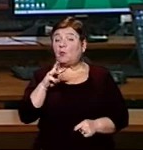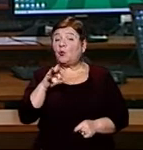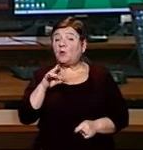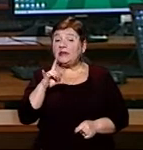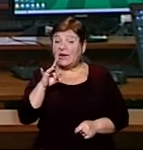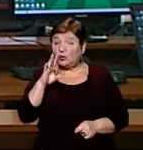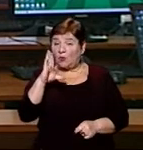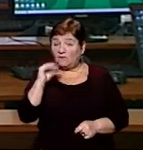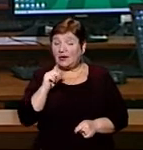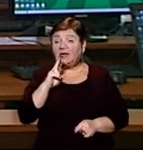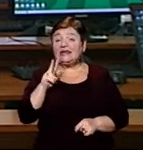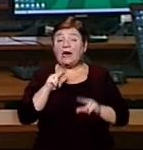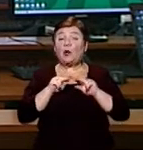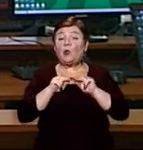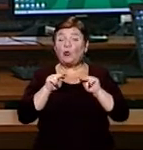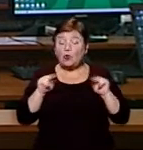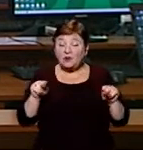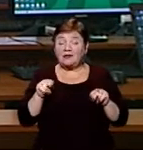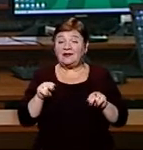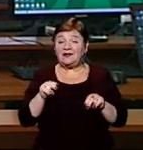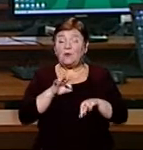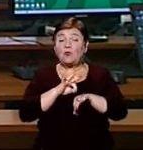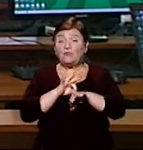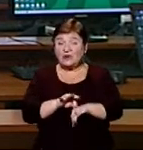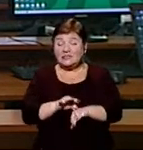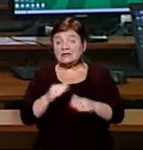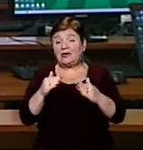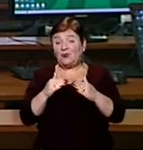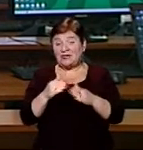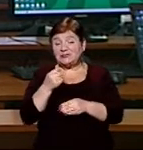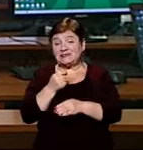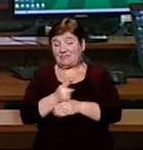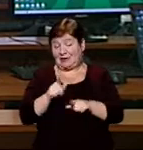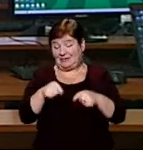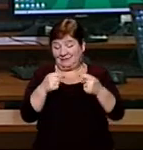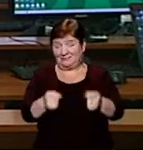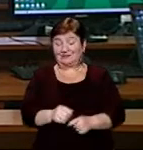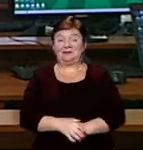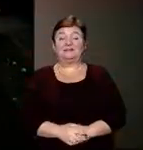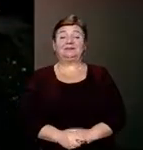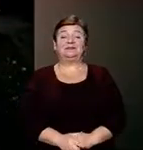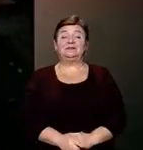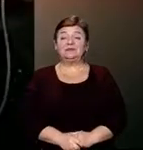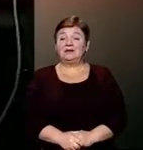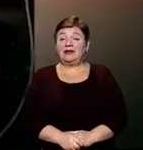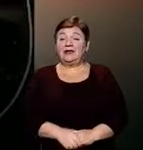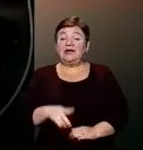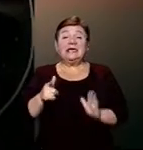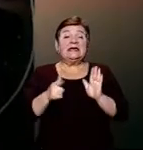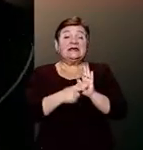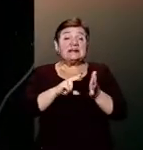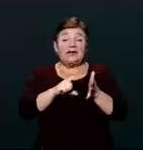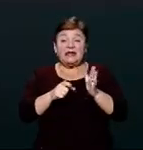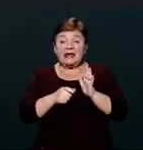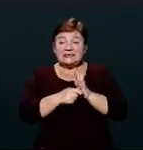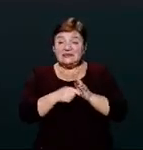Як відбуваються уроки і чи задають домашні завдання, Оксана Ушакова розкаже. Семикласниця Вікторія